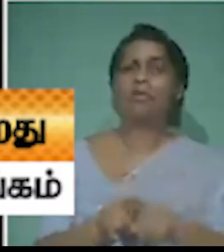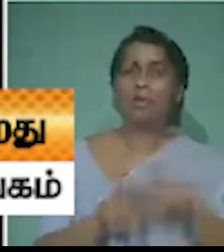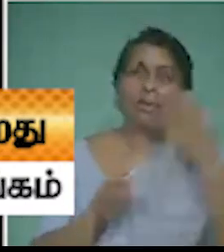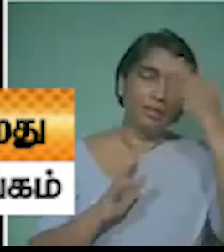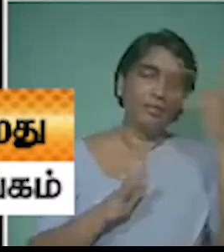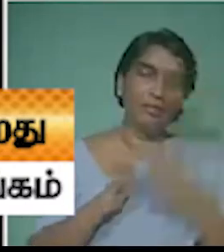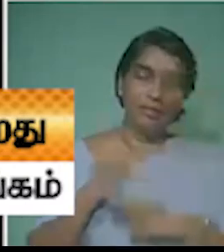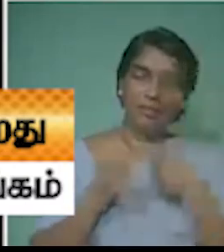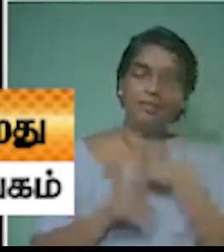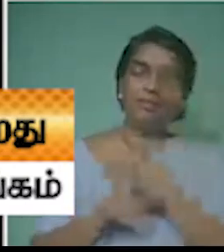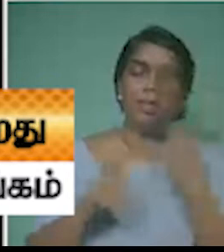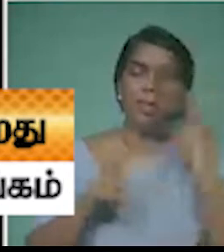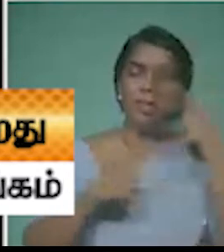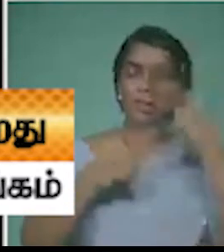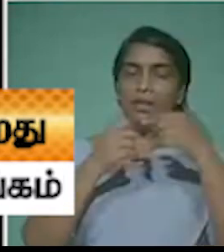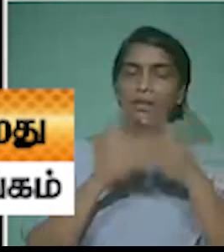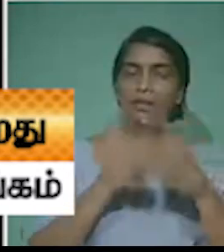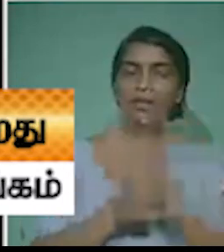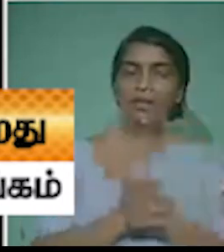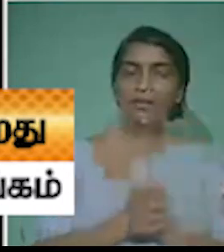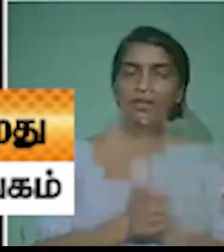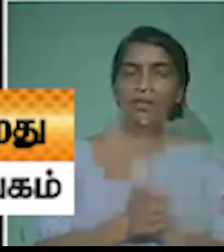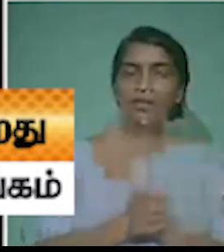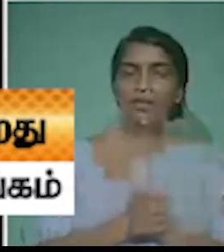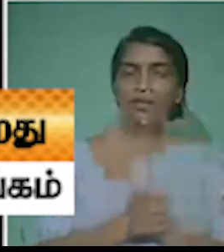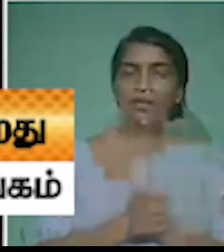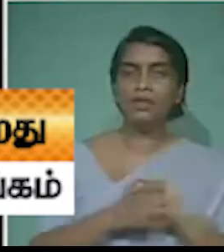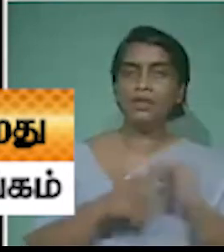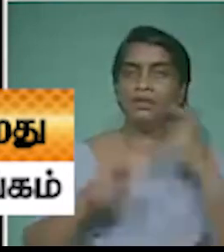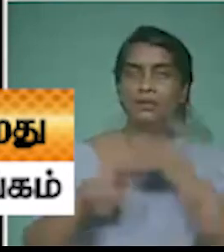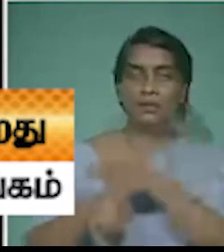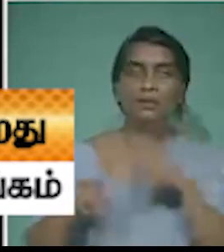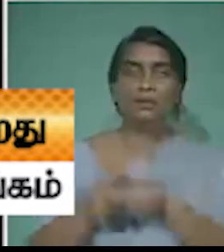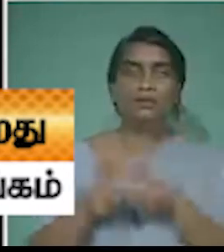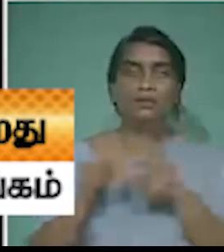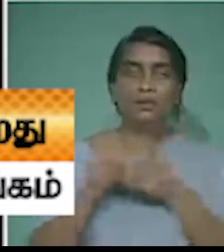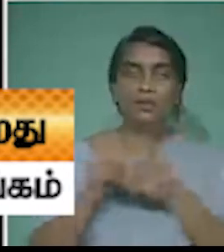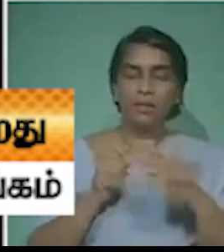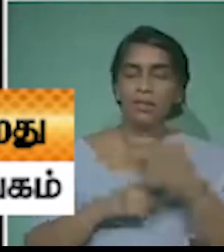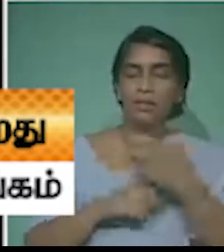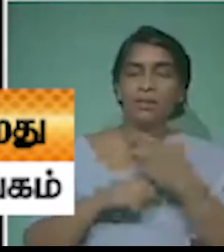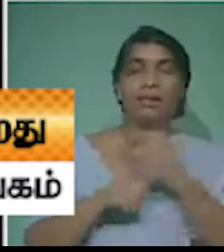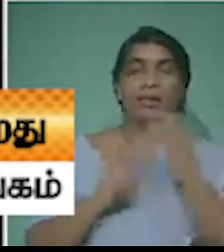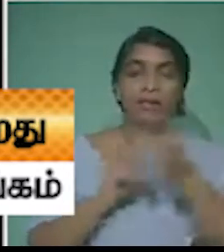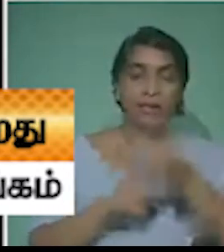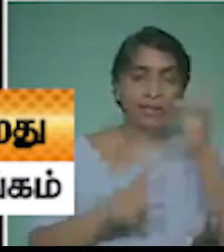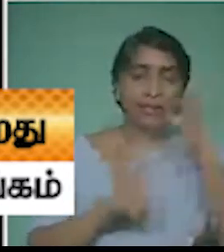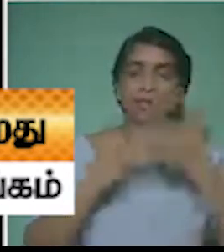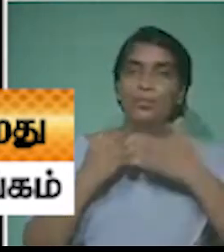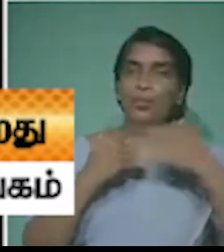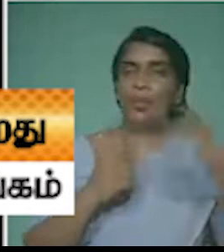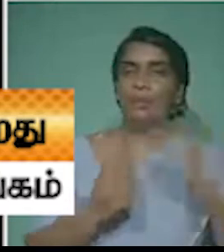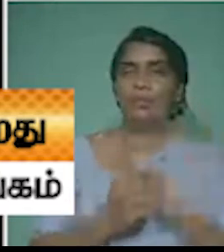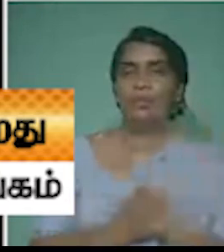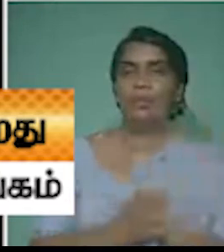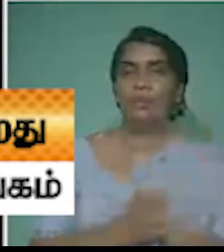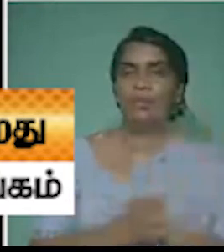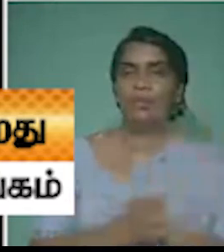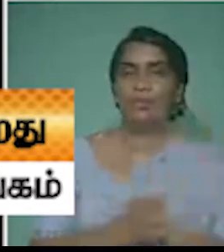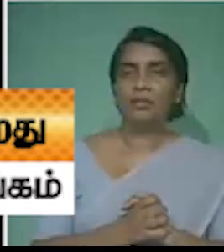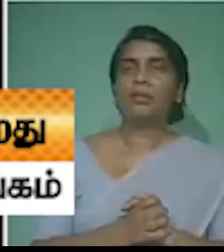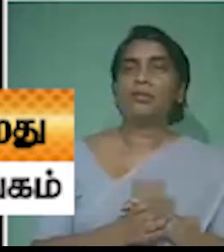வேறு விதமாகவே அணுகுகிறது. குருந்தூர்மலை விவகாரத்தில் அமைச்சர் விதுர விக்ரமநாயக்க உறுதிமொழியொன்றை இந்த கௌரவ சபையில்